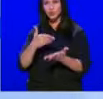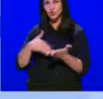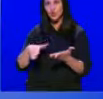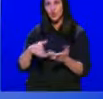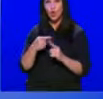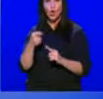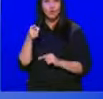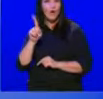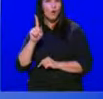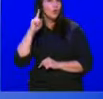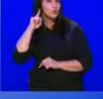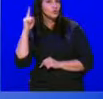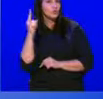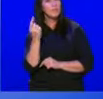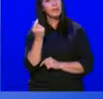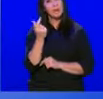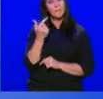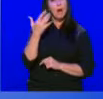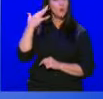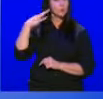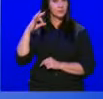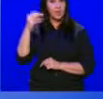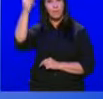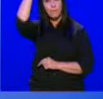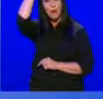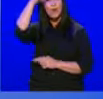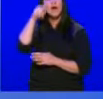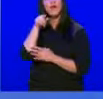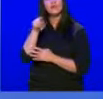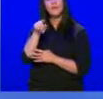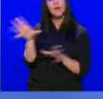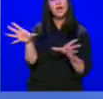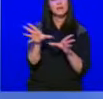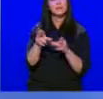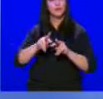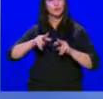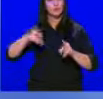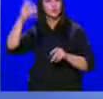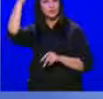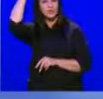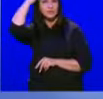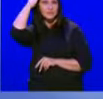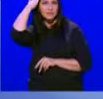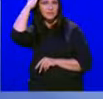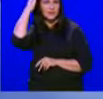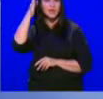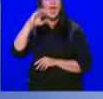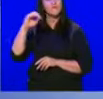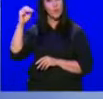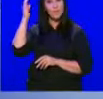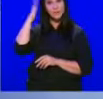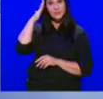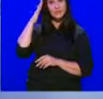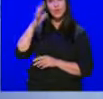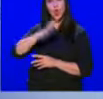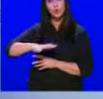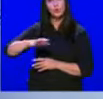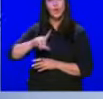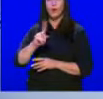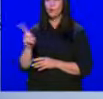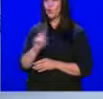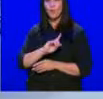и от това, което чухме и преди малко от президента. България е там, заедно с останалите страни, европейски страни от континента,